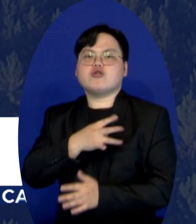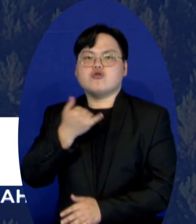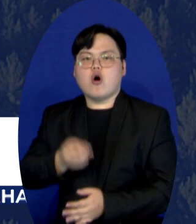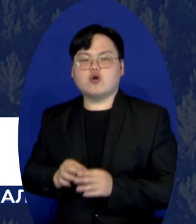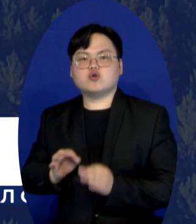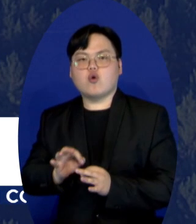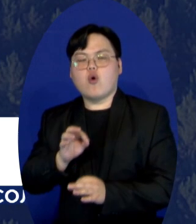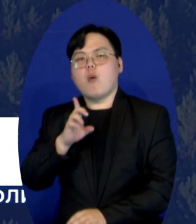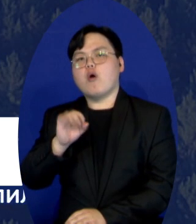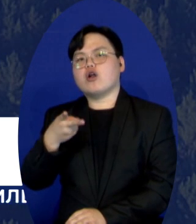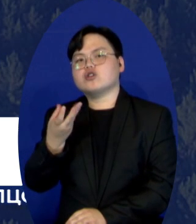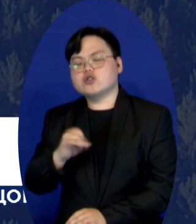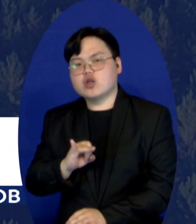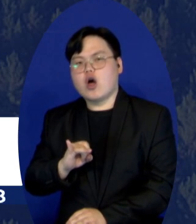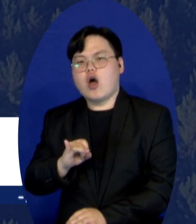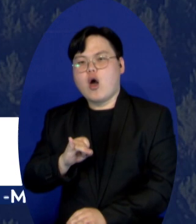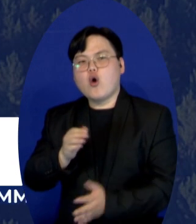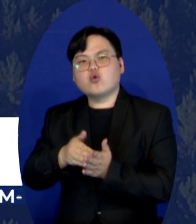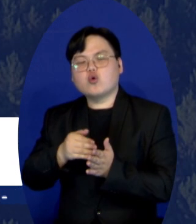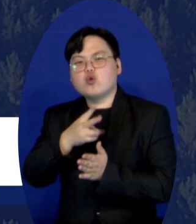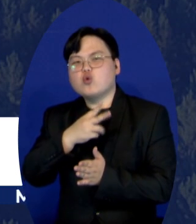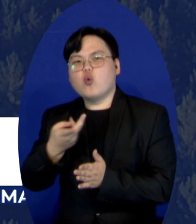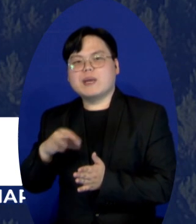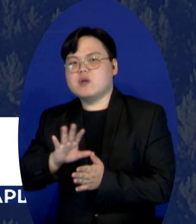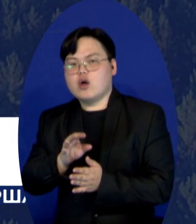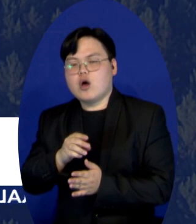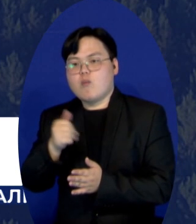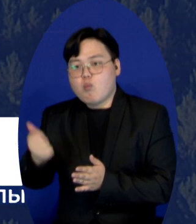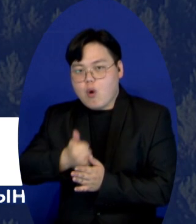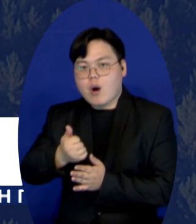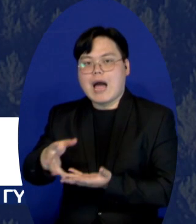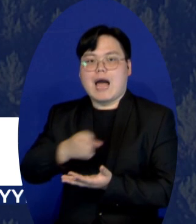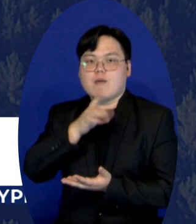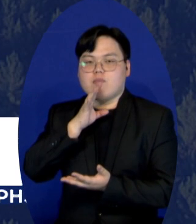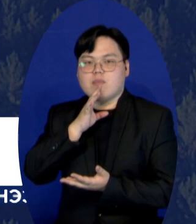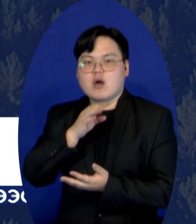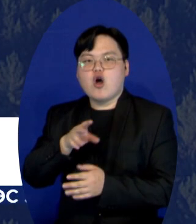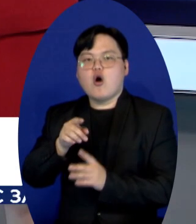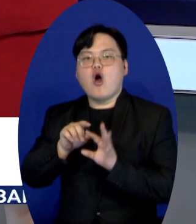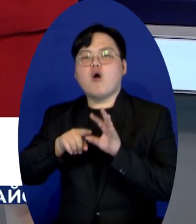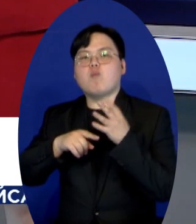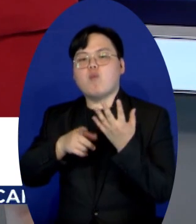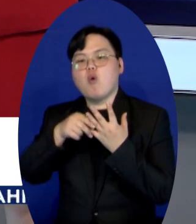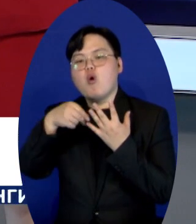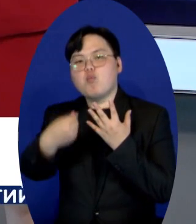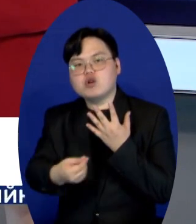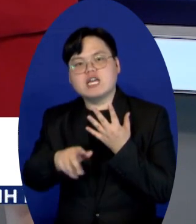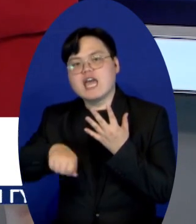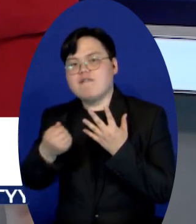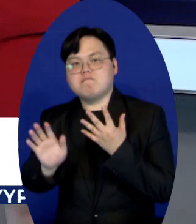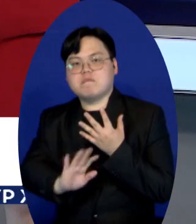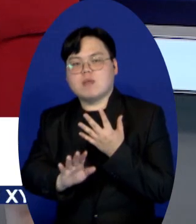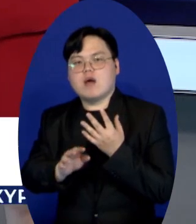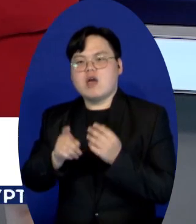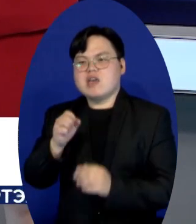нөөцлөх боргоцойг бүрэн боловсрсан байх үед нь түүх дэгэ бүхий саваг ашиглан мөчрийг гимтээхгүй байх. За ойд ургамал хамгааллын